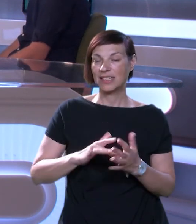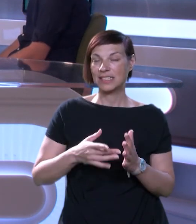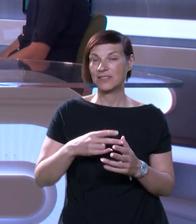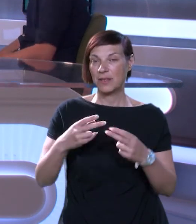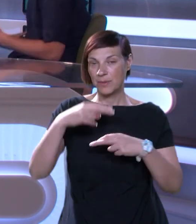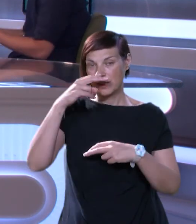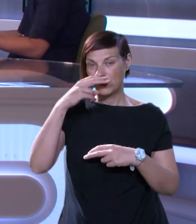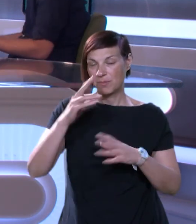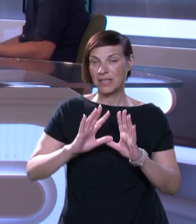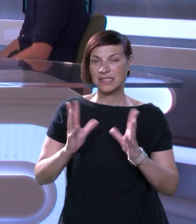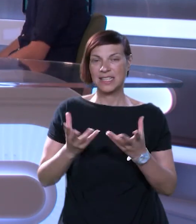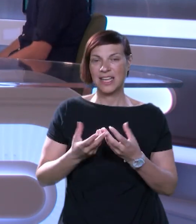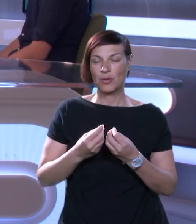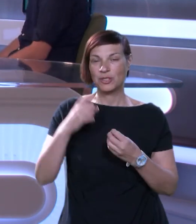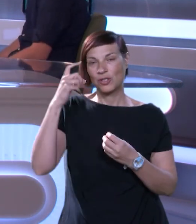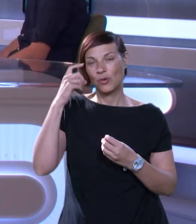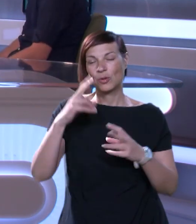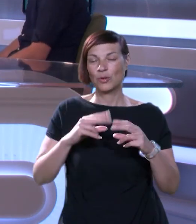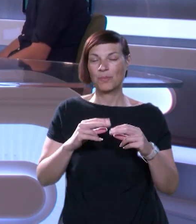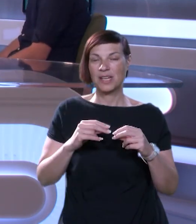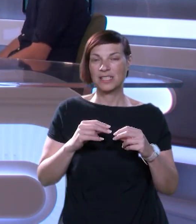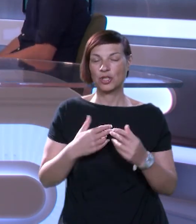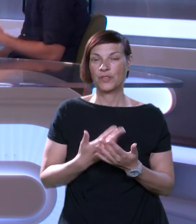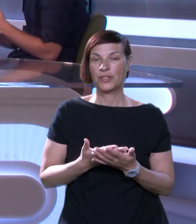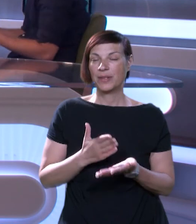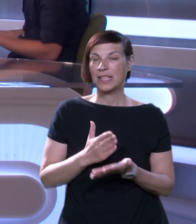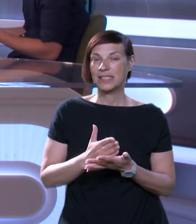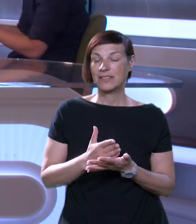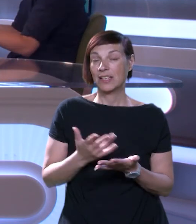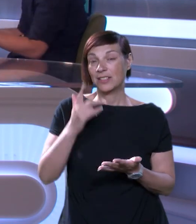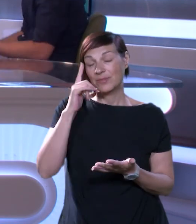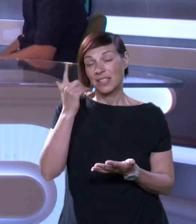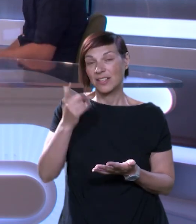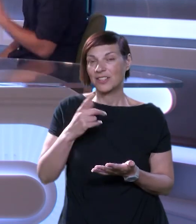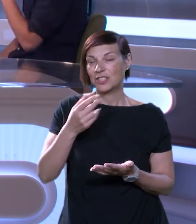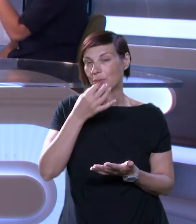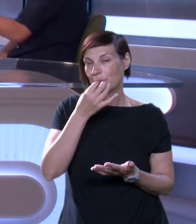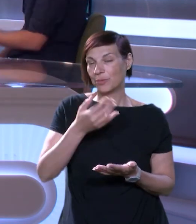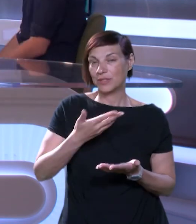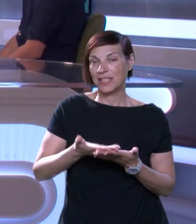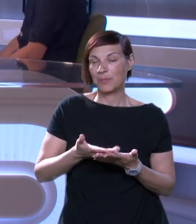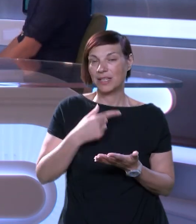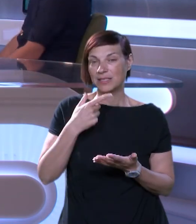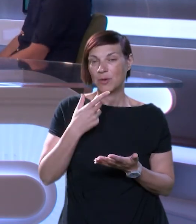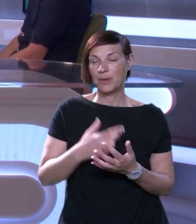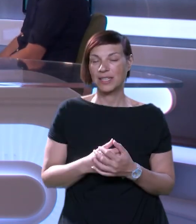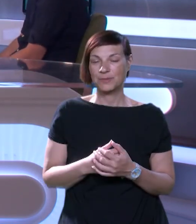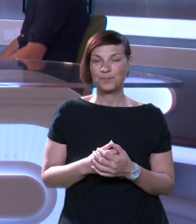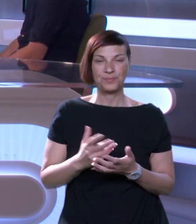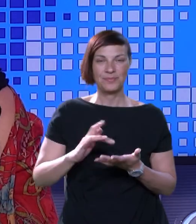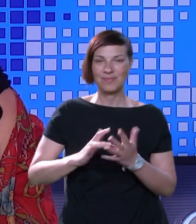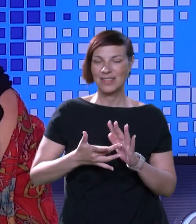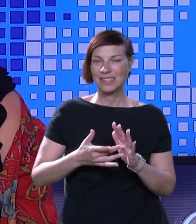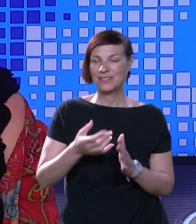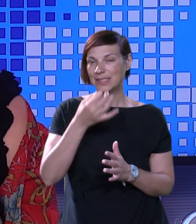svim informacijama, na ovom opsežnom kulturnom razgovoru i svakako, evo, ne znam, ako sam nešto propustio, zadnja prilika da ti spomeneš.